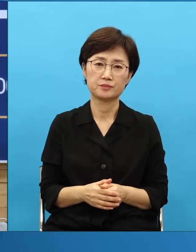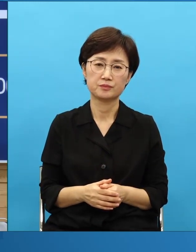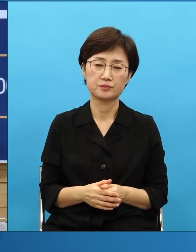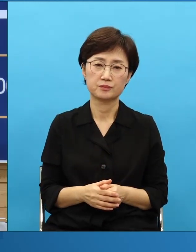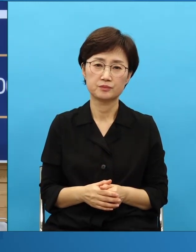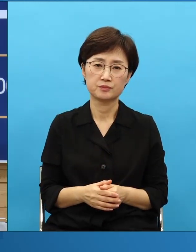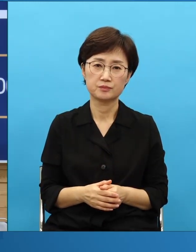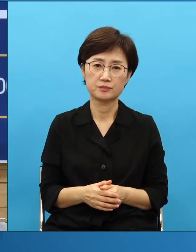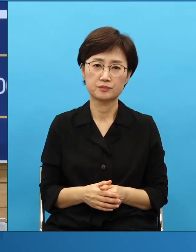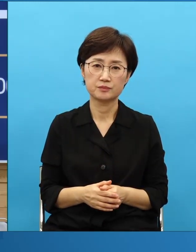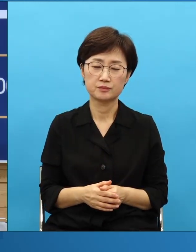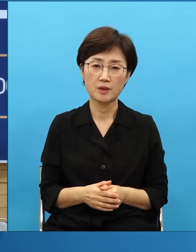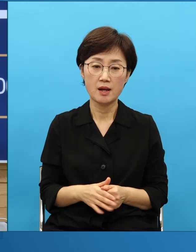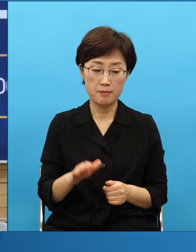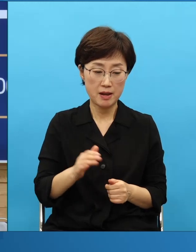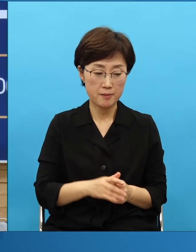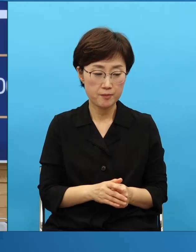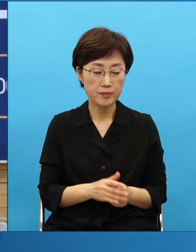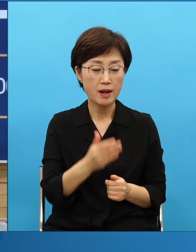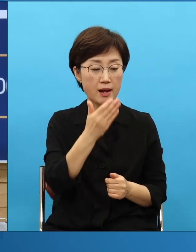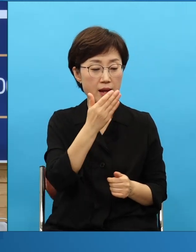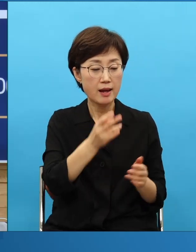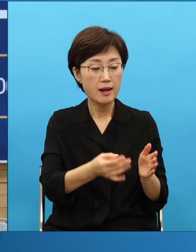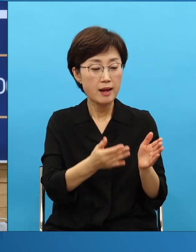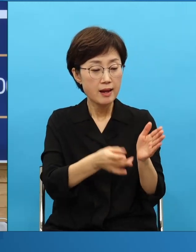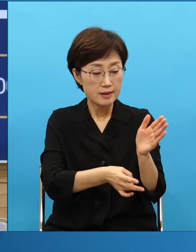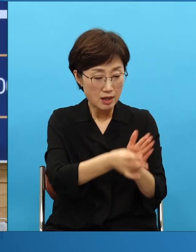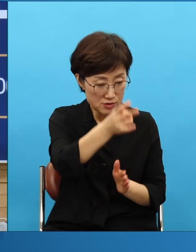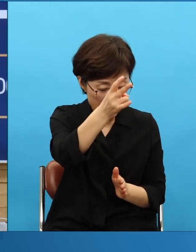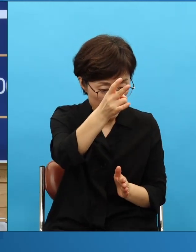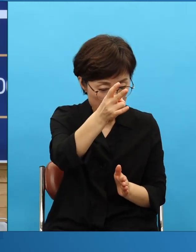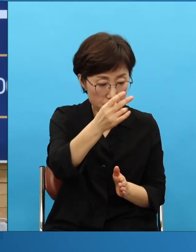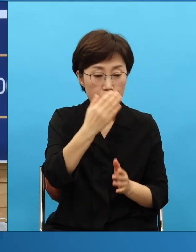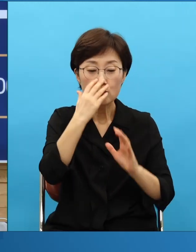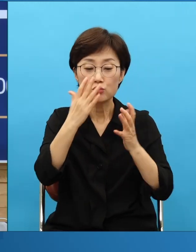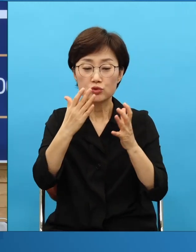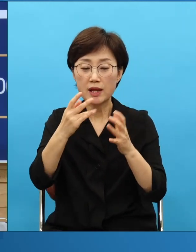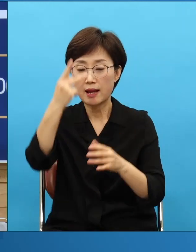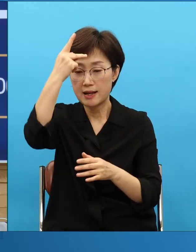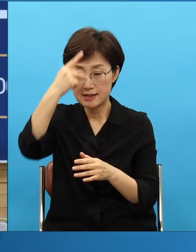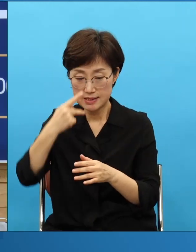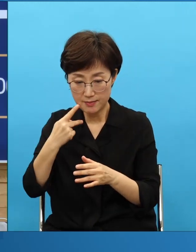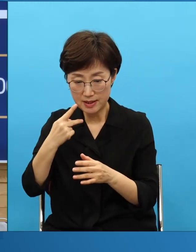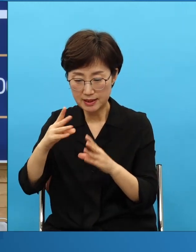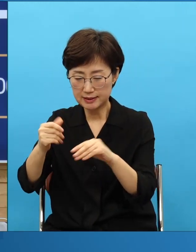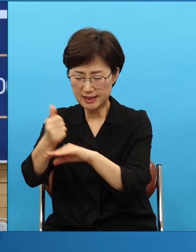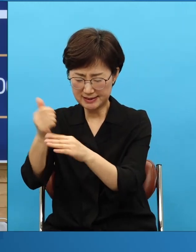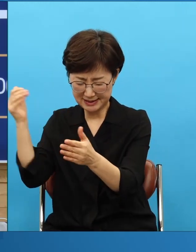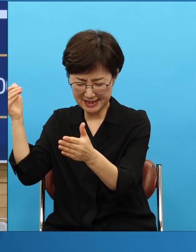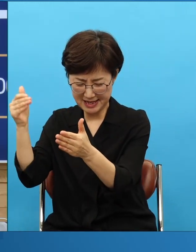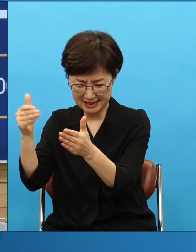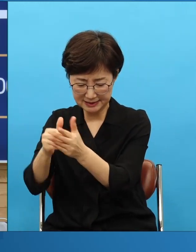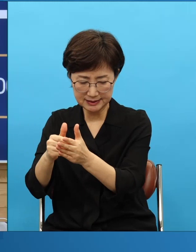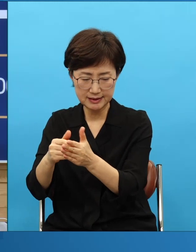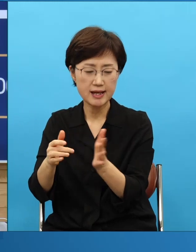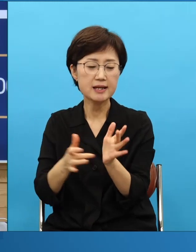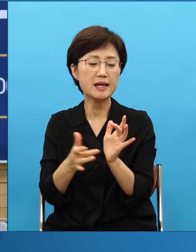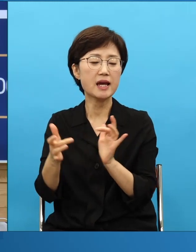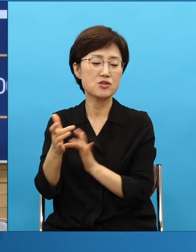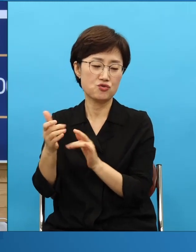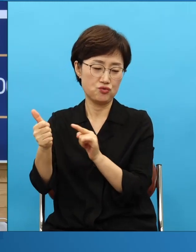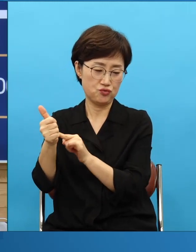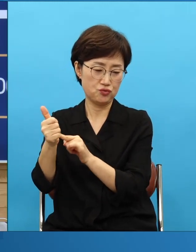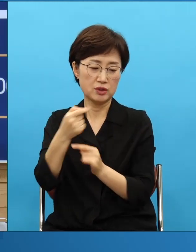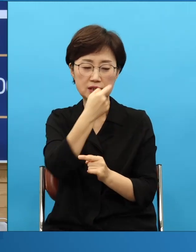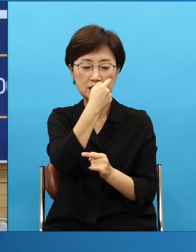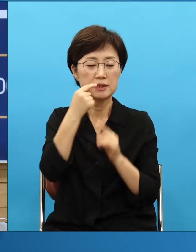게 아닙니다. 예루살렘, 유다, 사마리아 땅 끝까지로 내 증인이 되리라 And 그랬잖아요. He didn't just give them an end goal or a purpose. He said, "You'll be my witnesses in Jerusalem and all